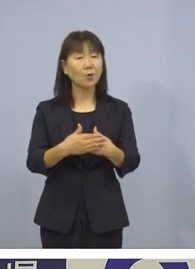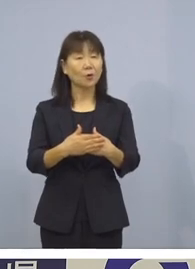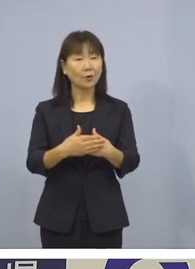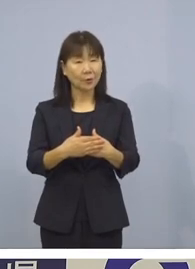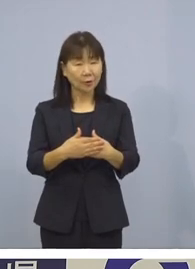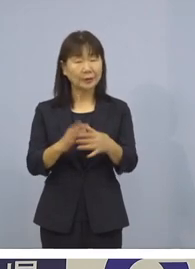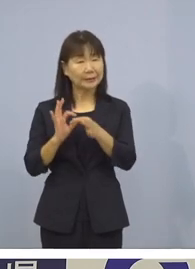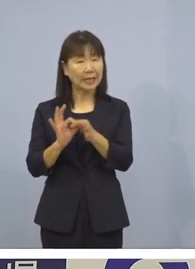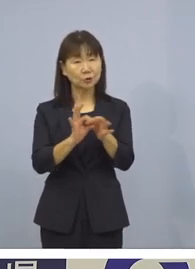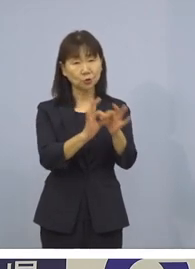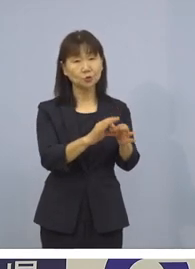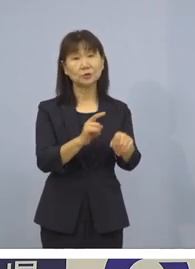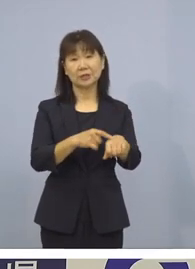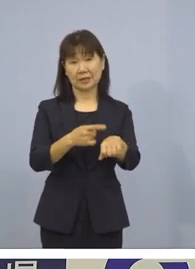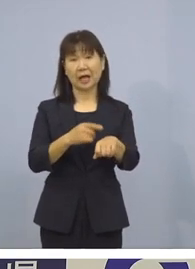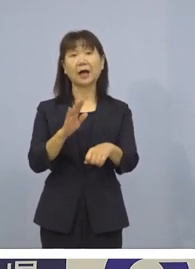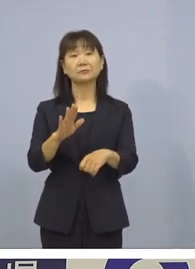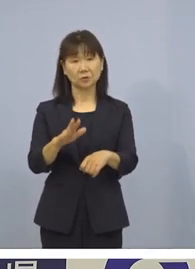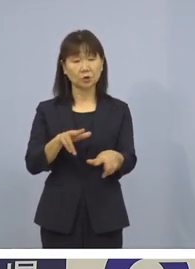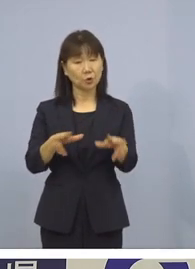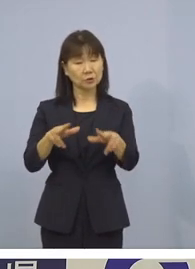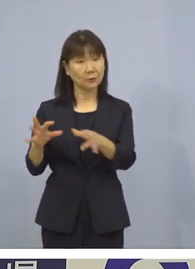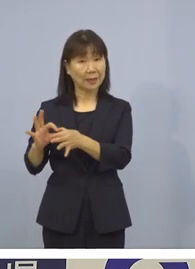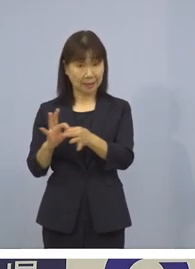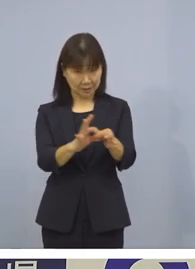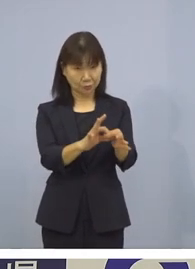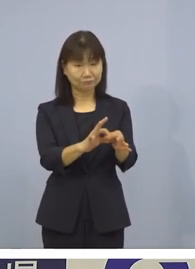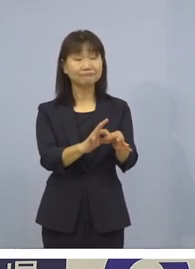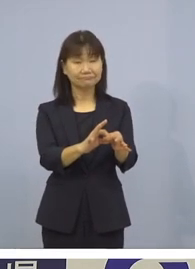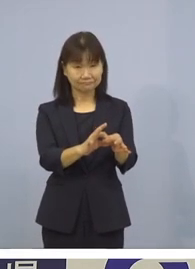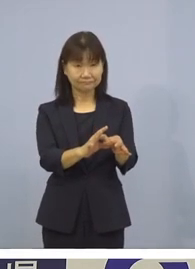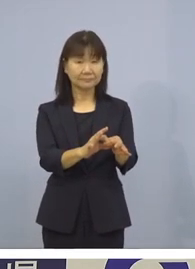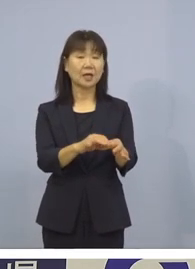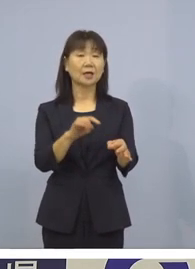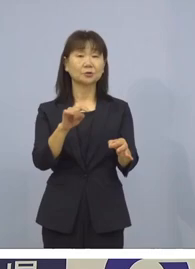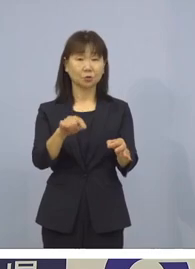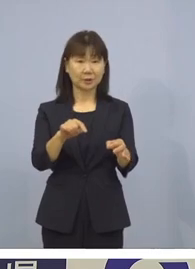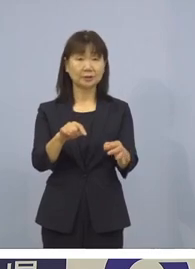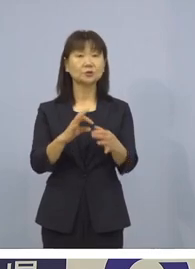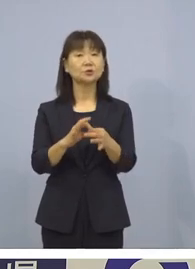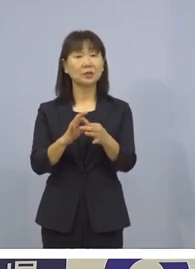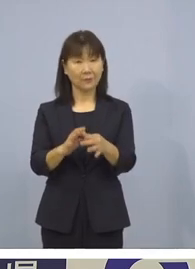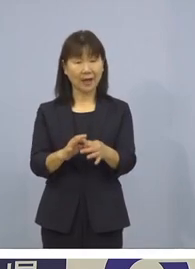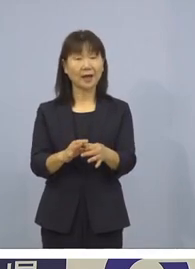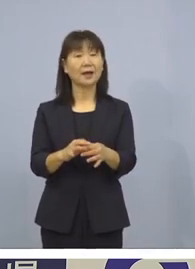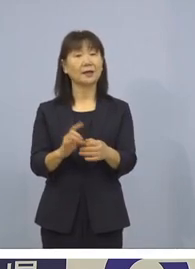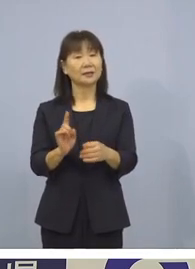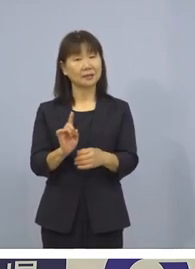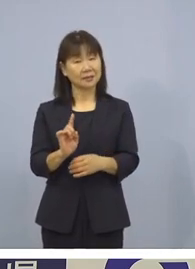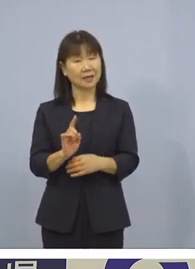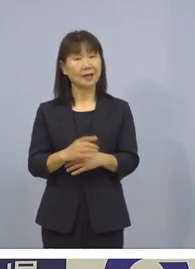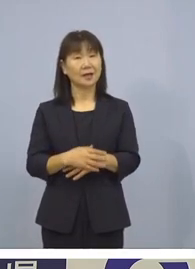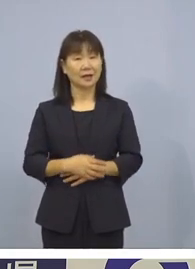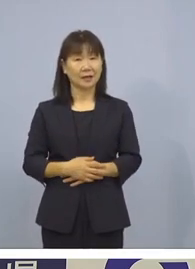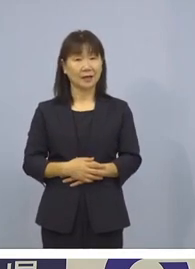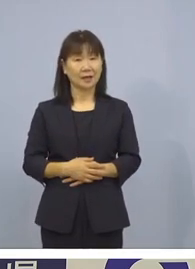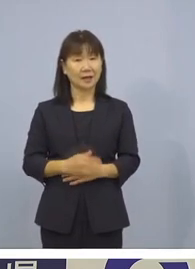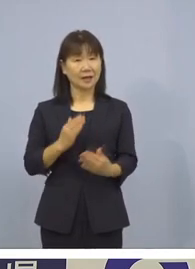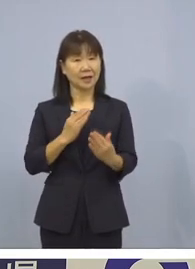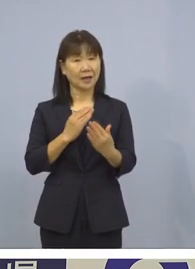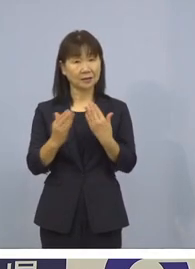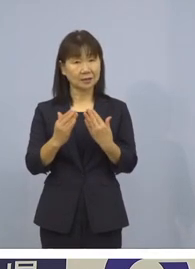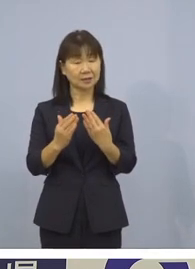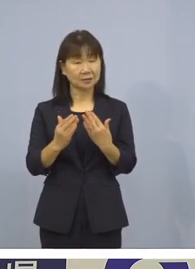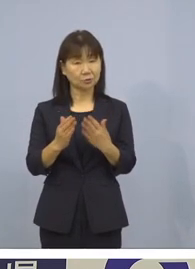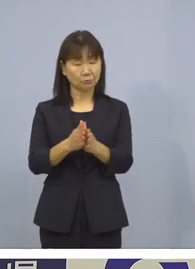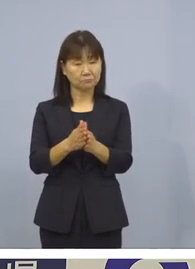り連続性がありますから、行政は継続ですから、まあ、その点はですね、あの何か明確に分かれる